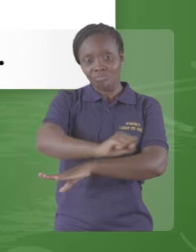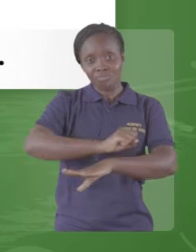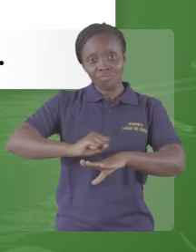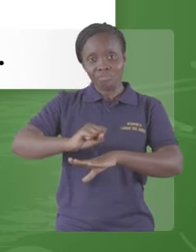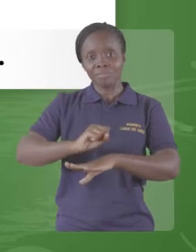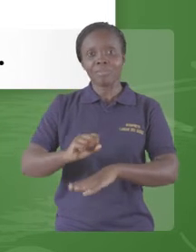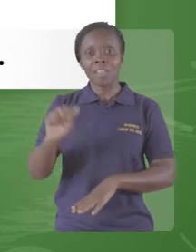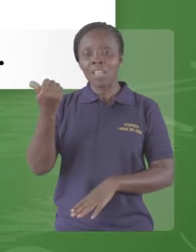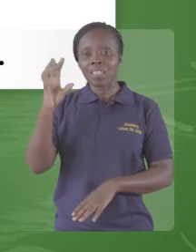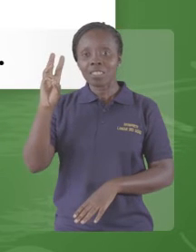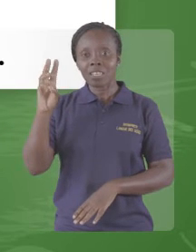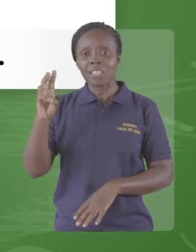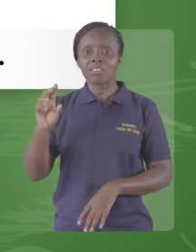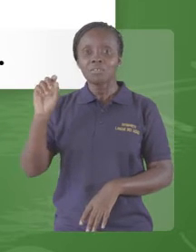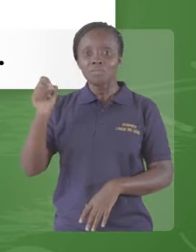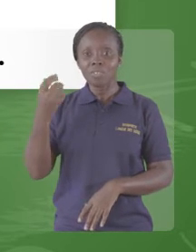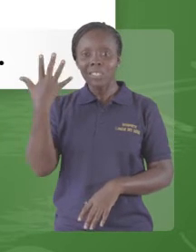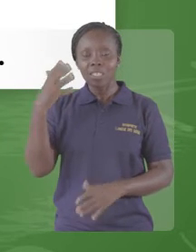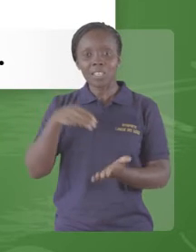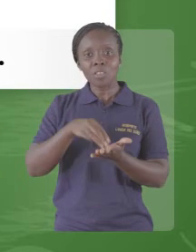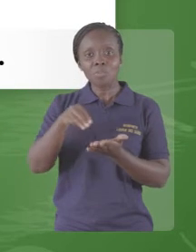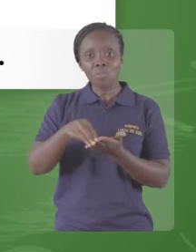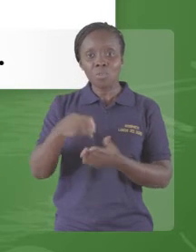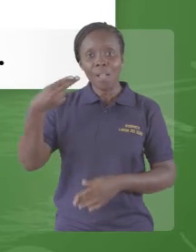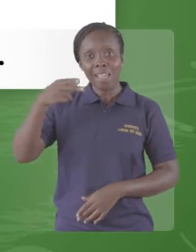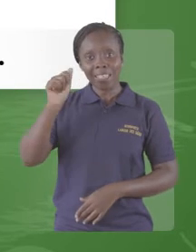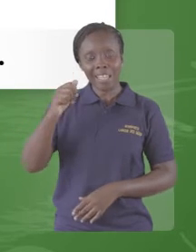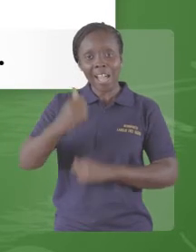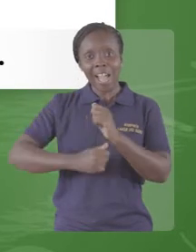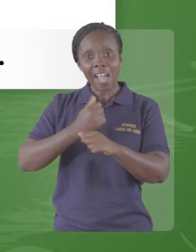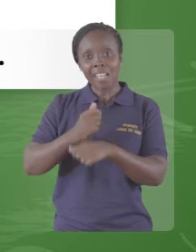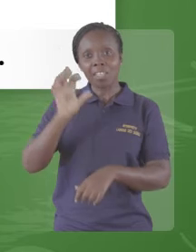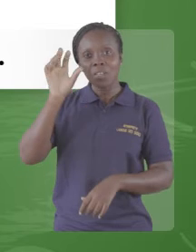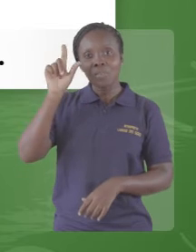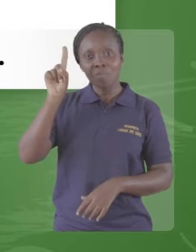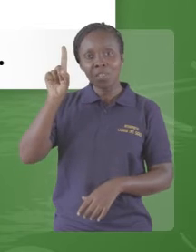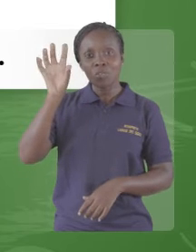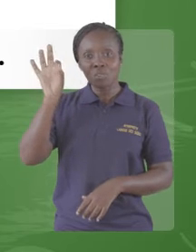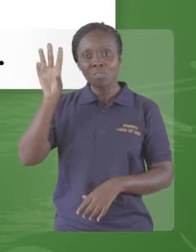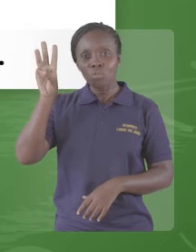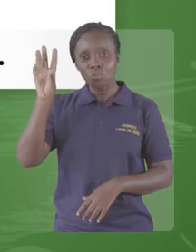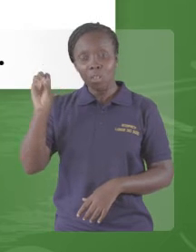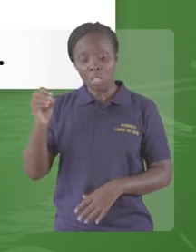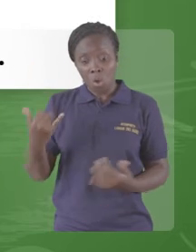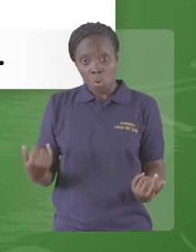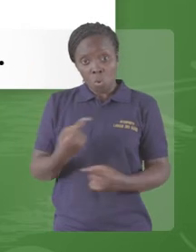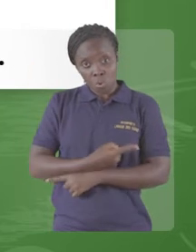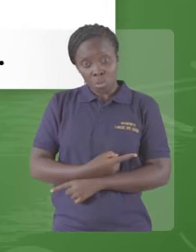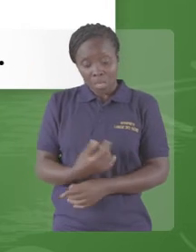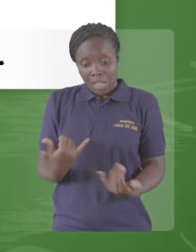millions d'hectares en 1960, nous sommes passés aujourd'hui